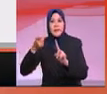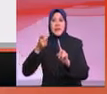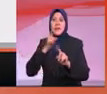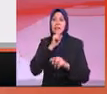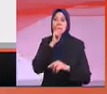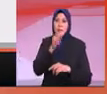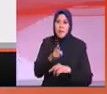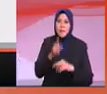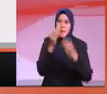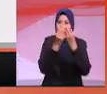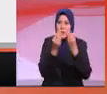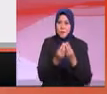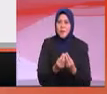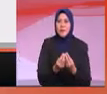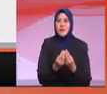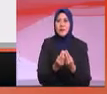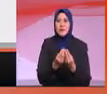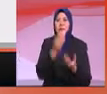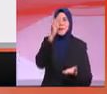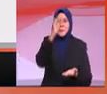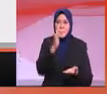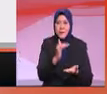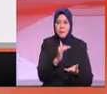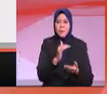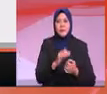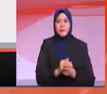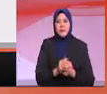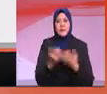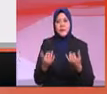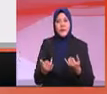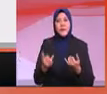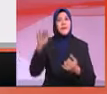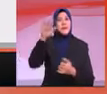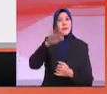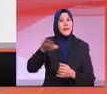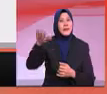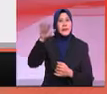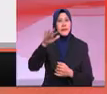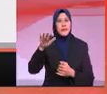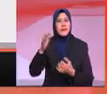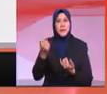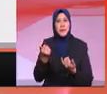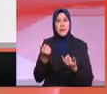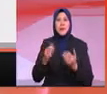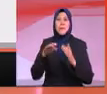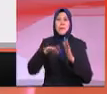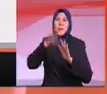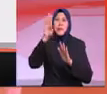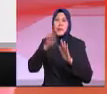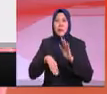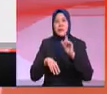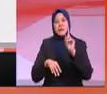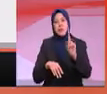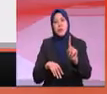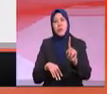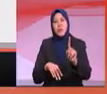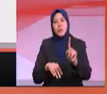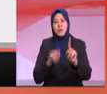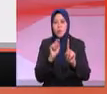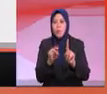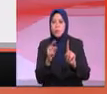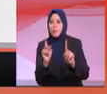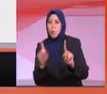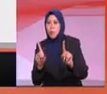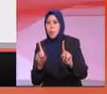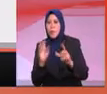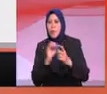sebenarnya. Tapi sekarang ni kalau kita lihat, kita menjangkaan ialah sekarang ni R0 kita lebih kurang 1, antara